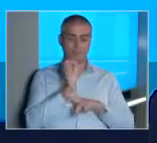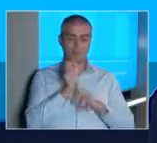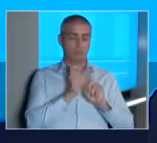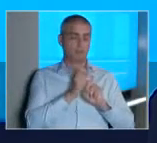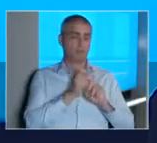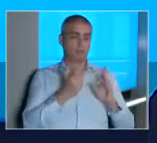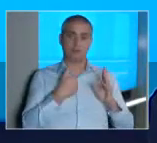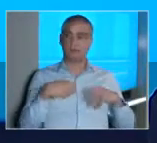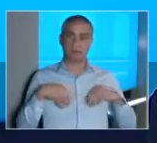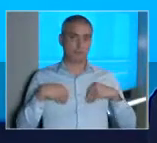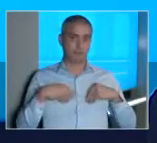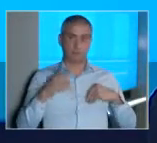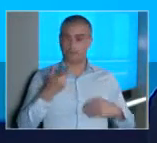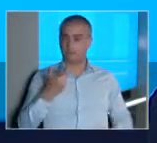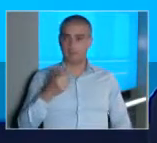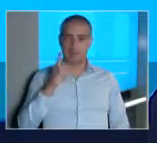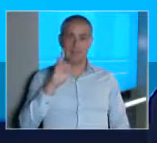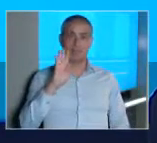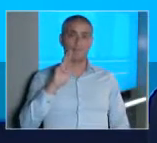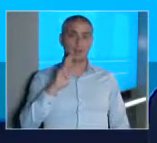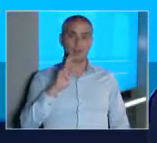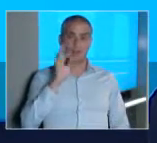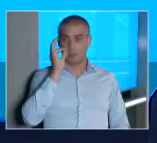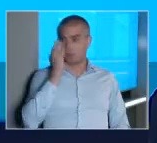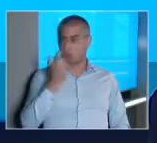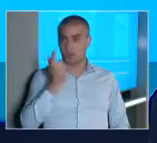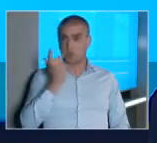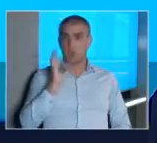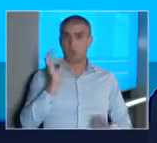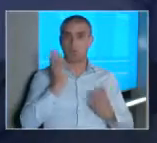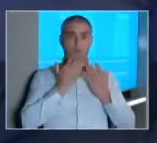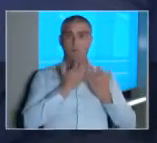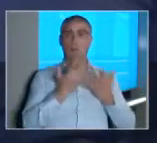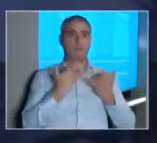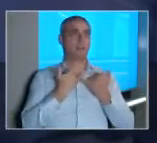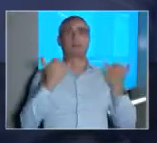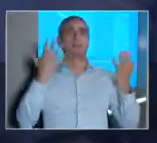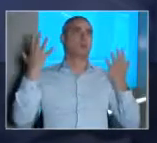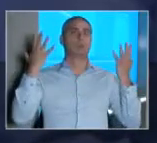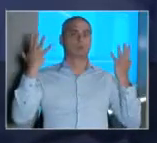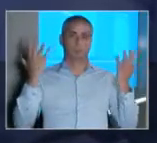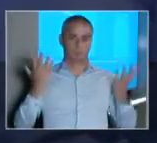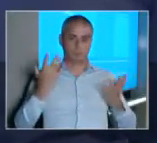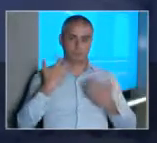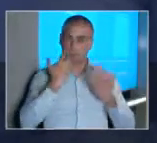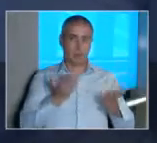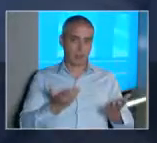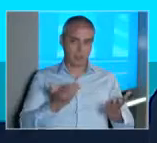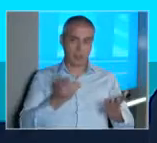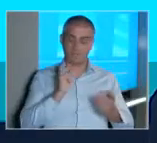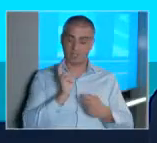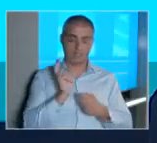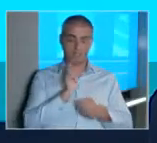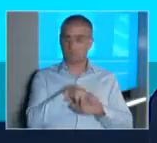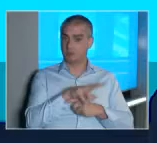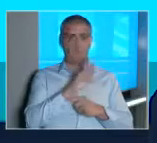חסימה. אני מסכים עם חיליק בר, שברק לא ממש תורם לאיזו התפתחות דרמטית בעלילה. והכניסה